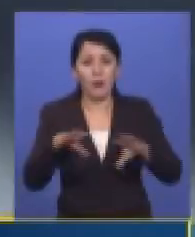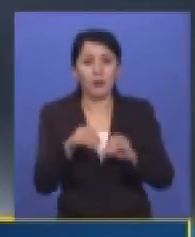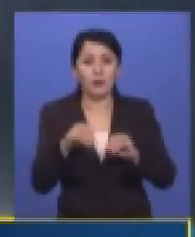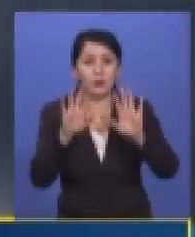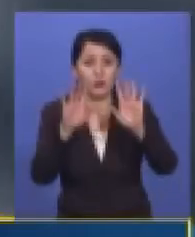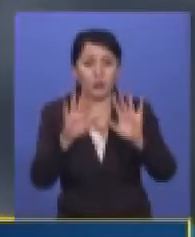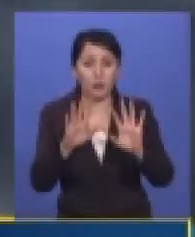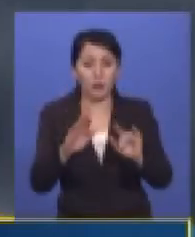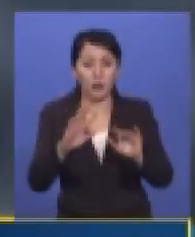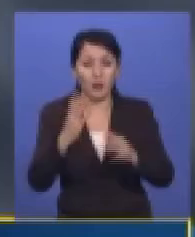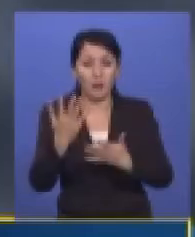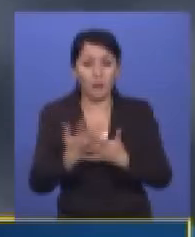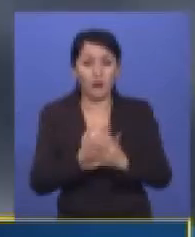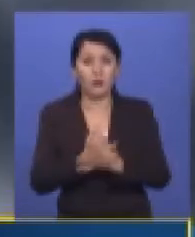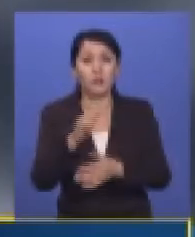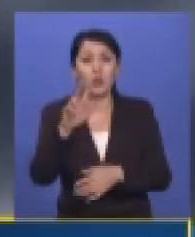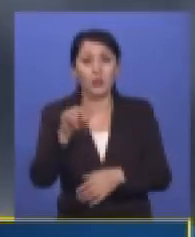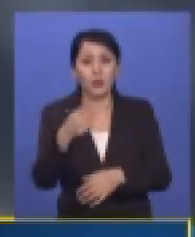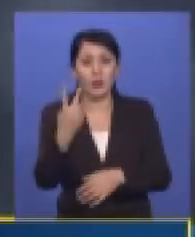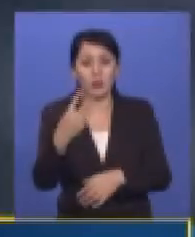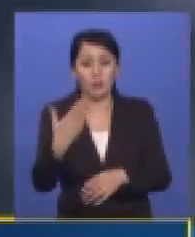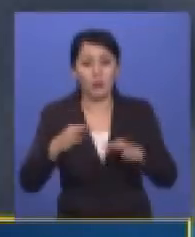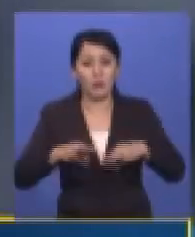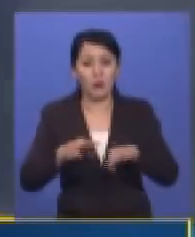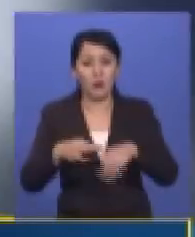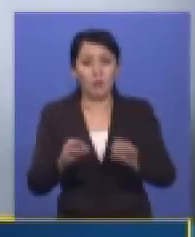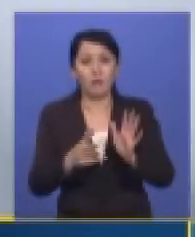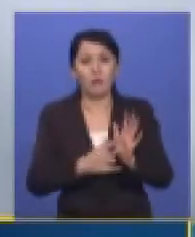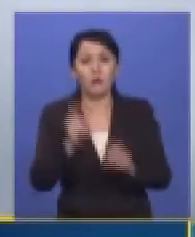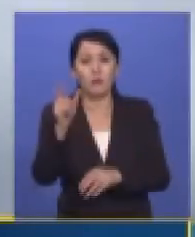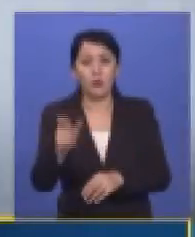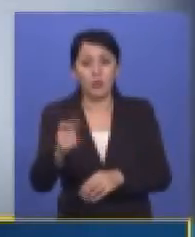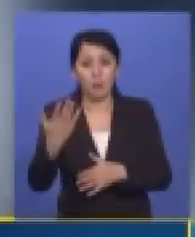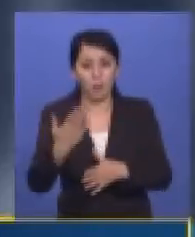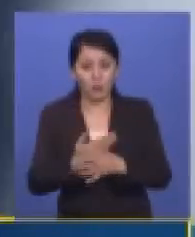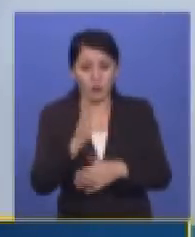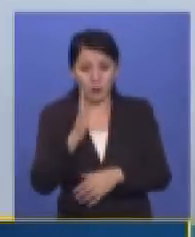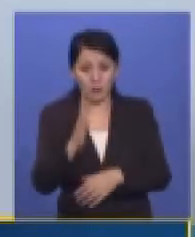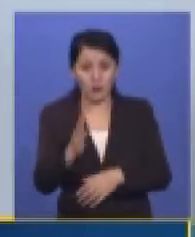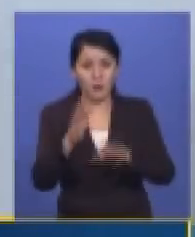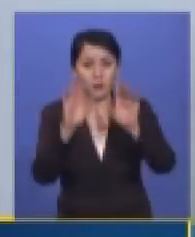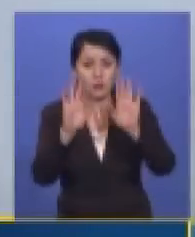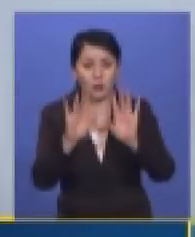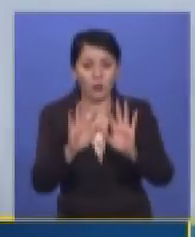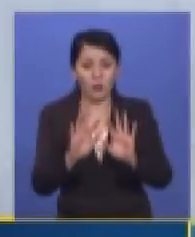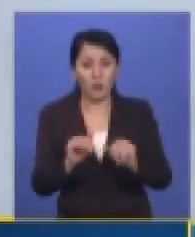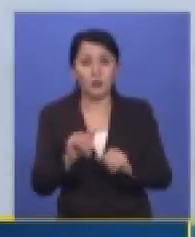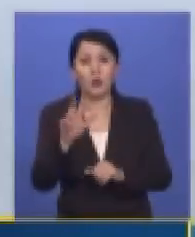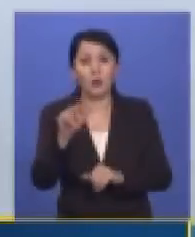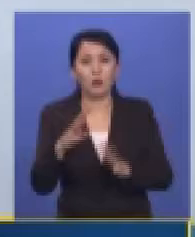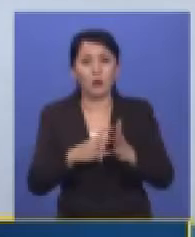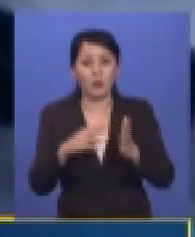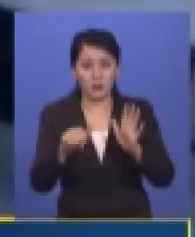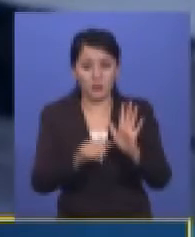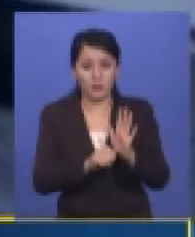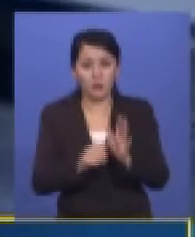құрсауынан 325 автокөлік және 800-ден астам адам шығарылды. Жолда қар жиналып қалатын 396